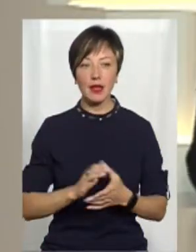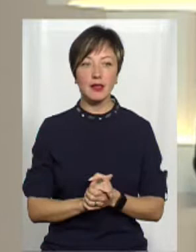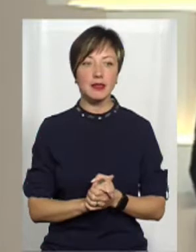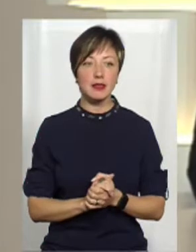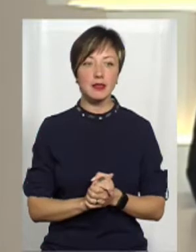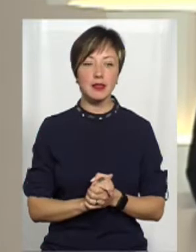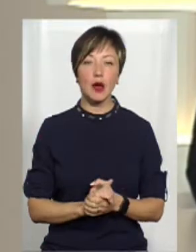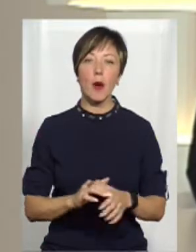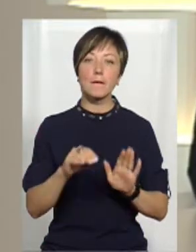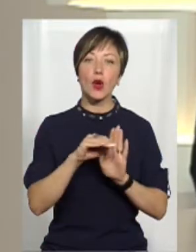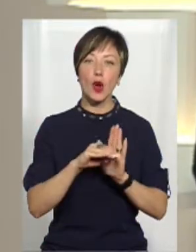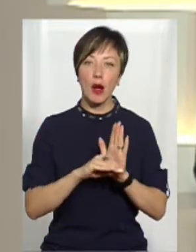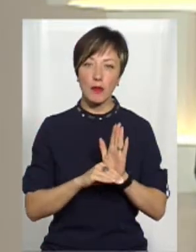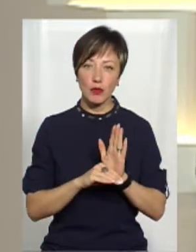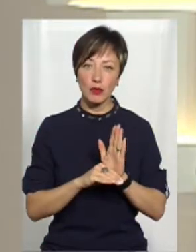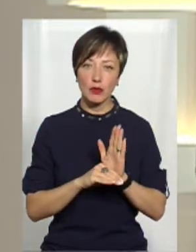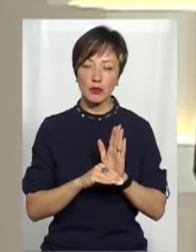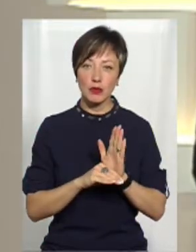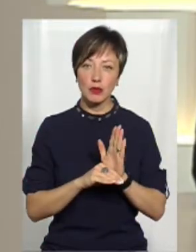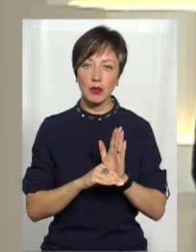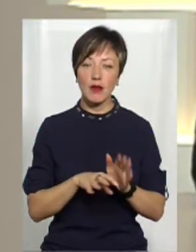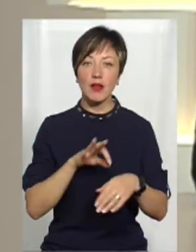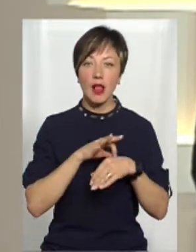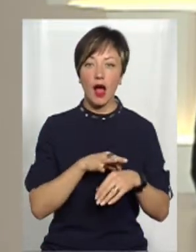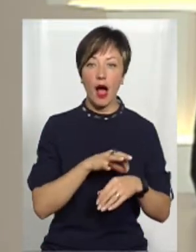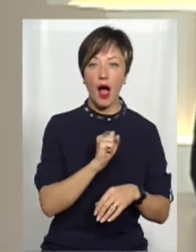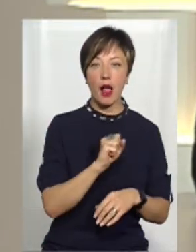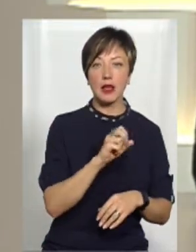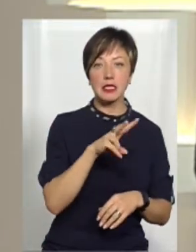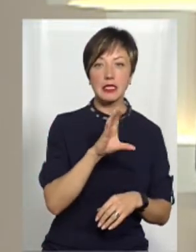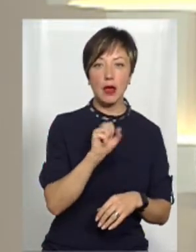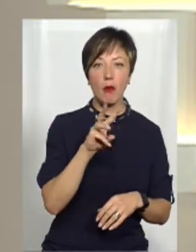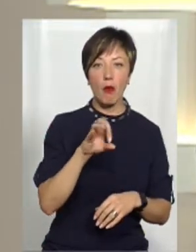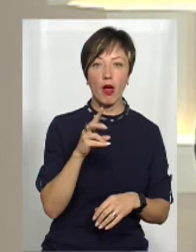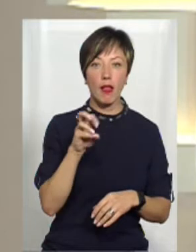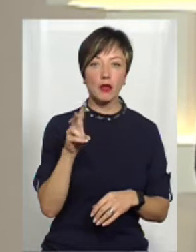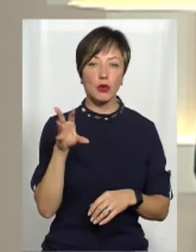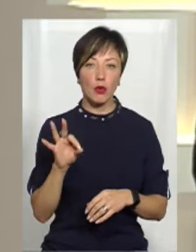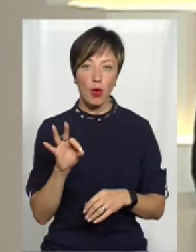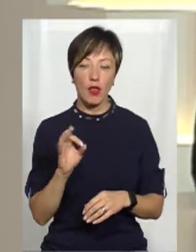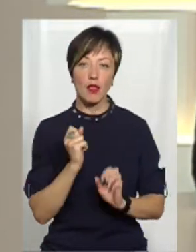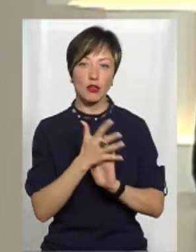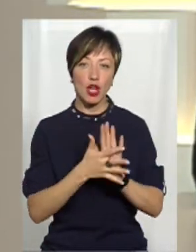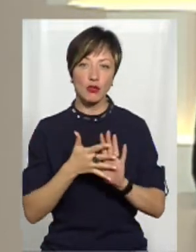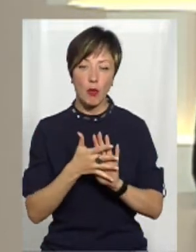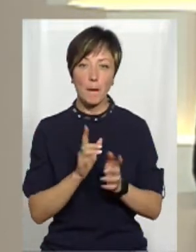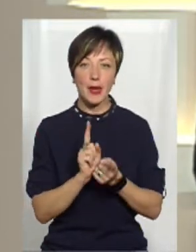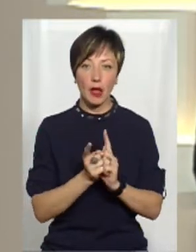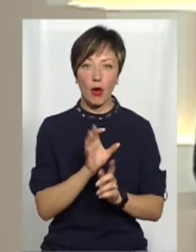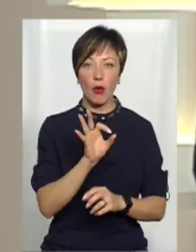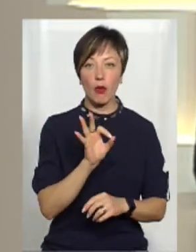Дякую. Програму вела ведуча Алла Самойленко. На жестову